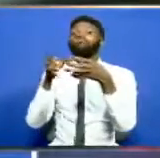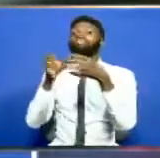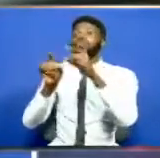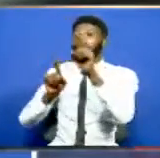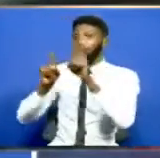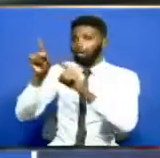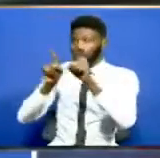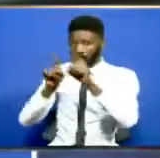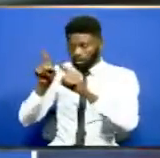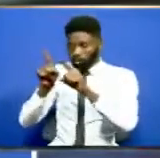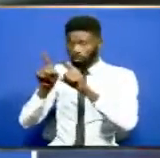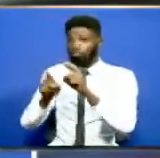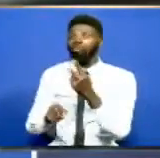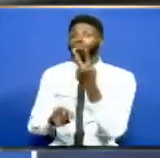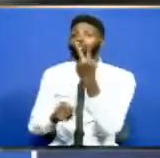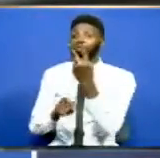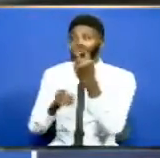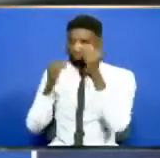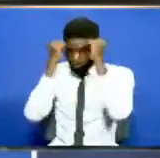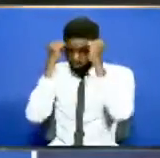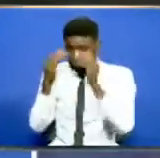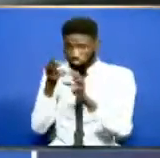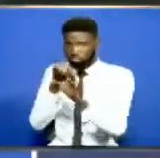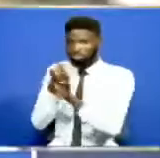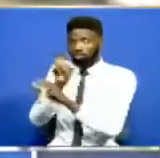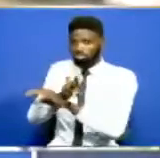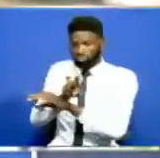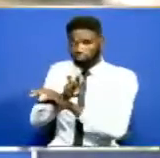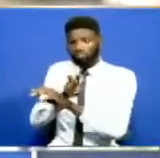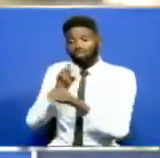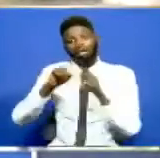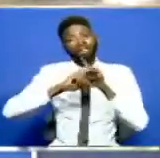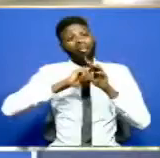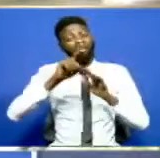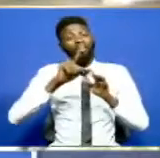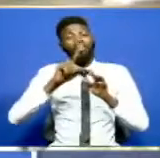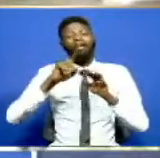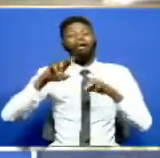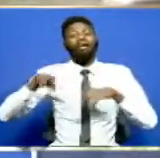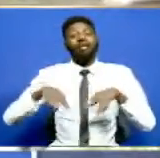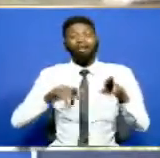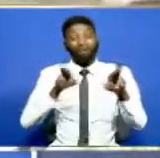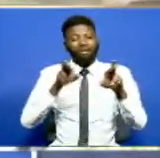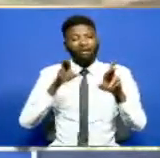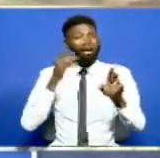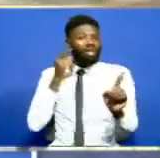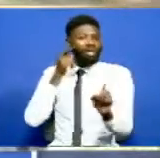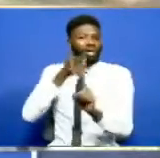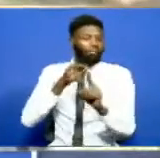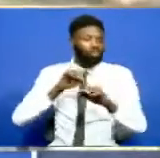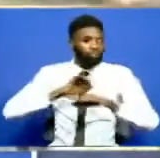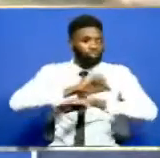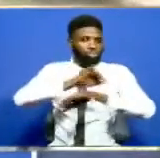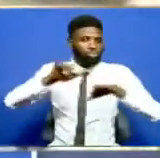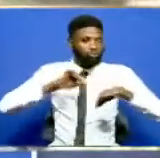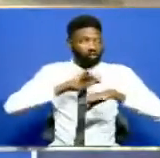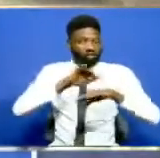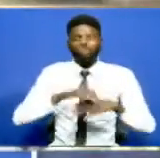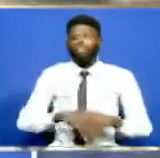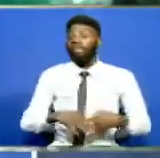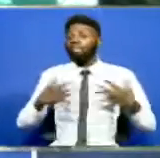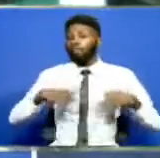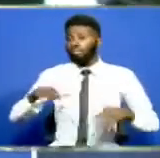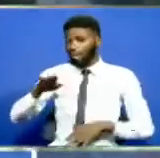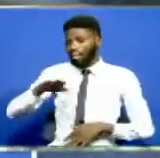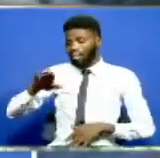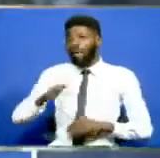wawili kuachana na wenzao ili kupata fursa ya kuogelea kwenye mto Ria Santa ulioko karibu na shule hiyo. Wapiga mbizi katika eneo hilo walijaribu